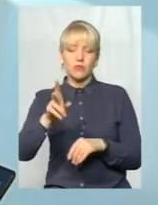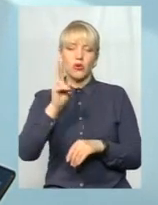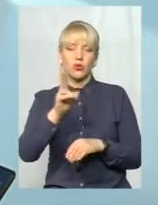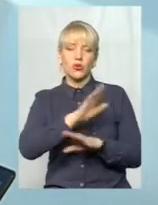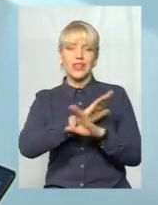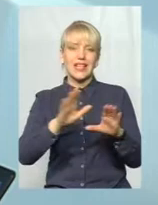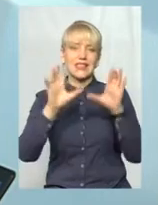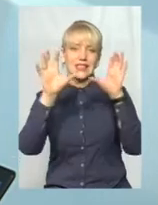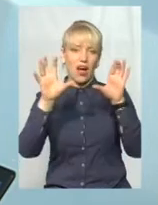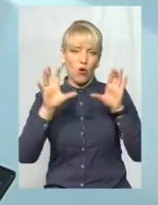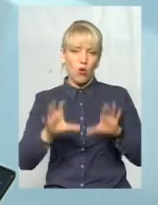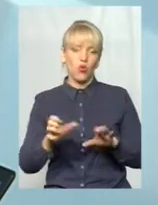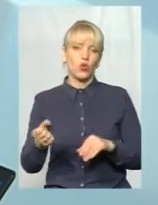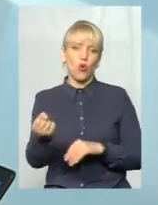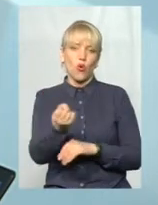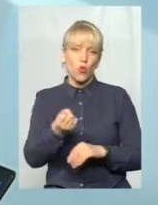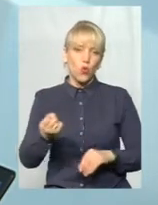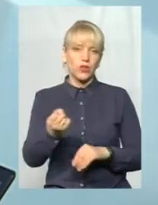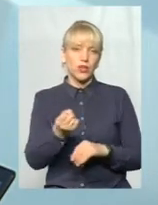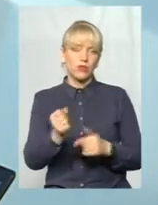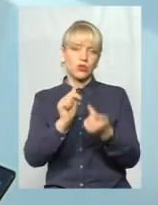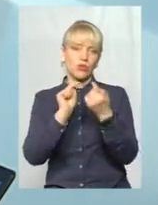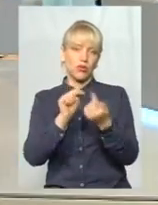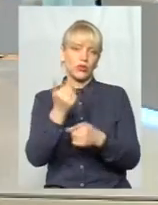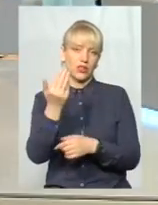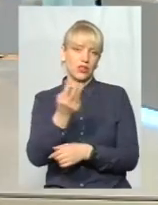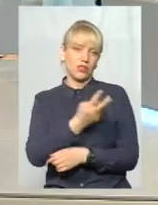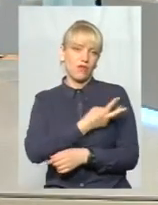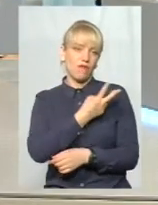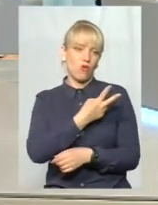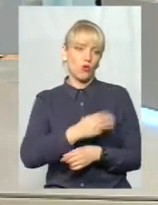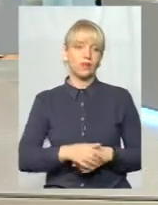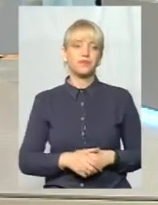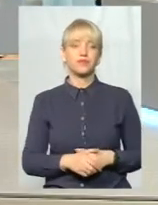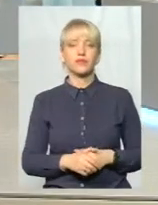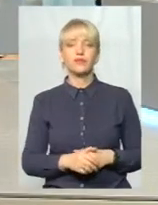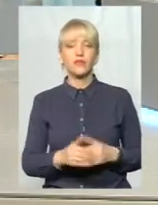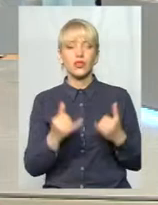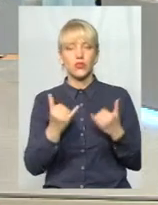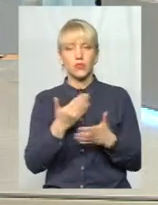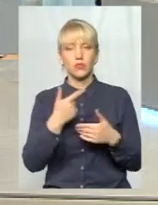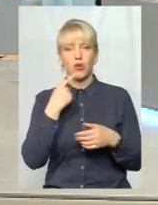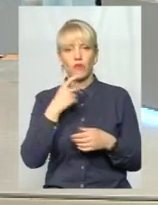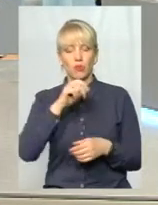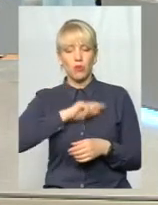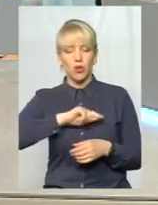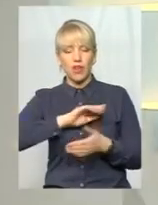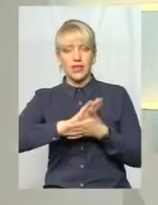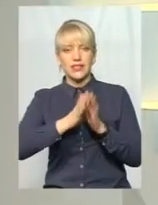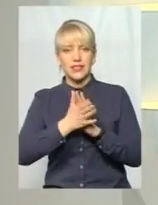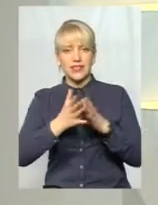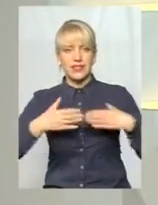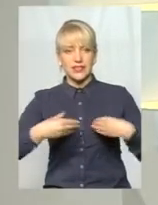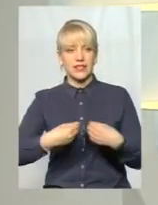незаконно утримуються тими чи іншими особами, проти їхньої волі. Все. До речі, ми сьогодні говорили про моральний стан сімей,